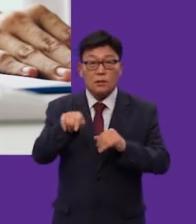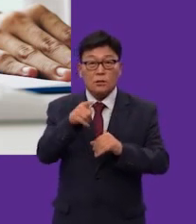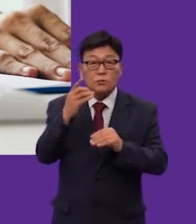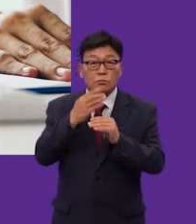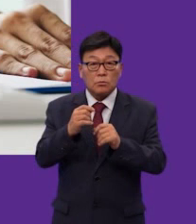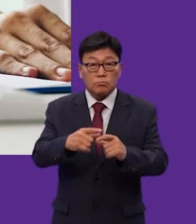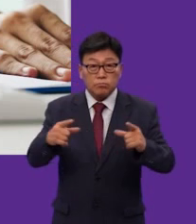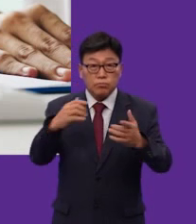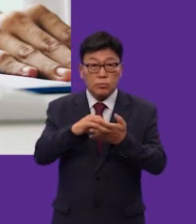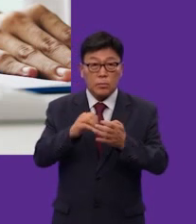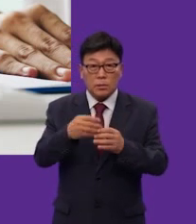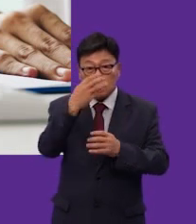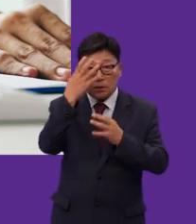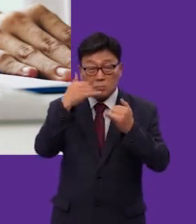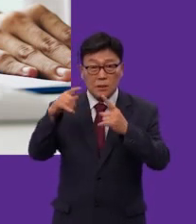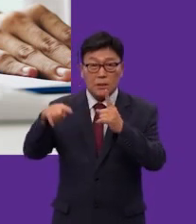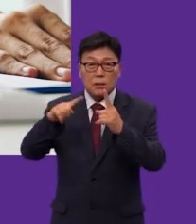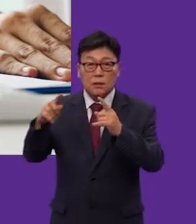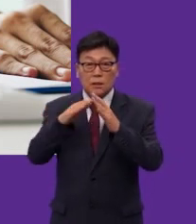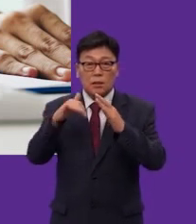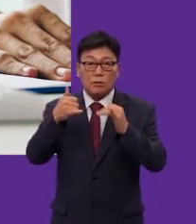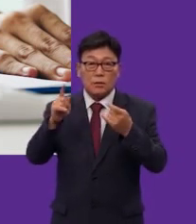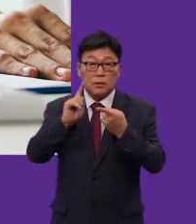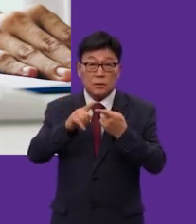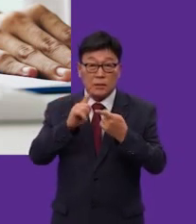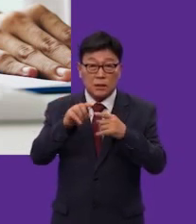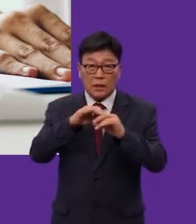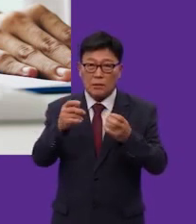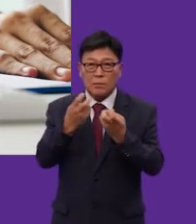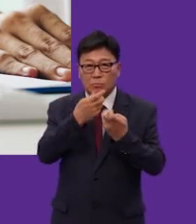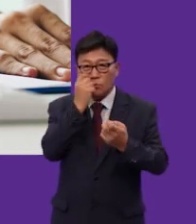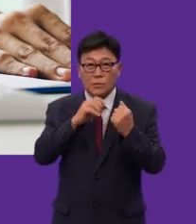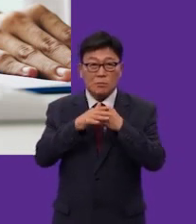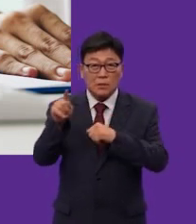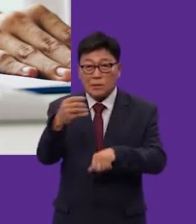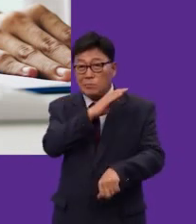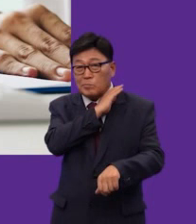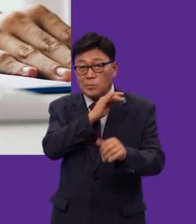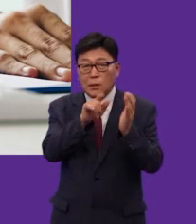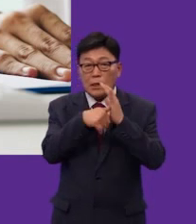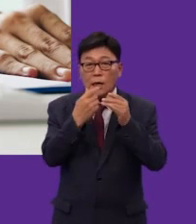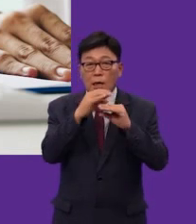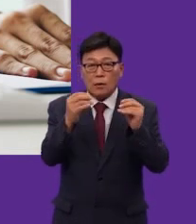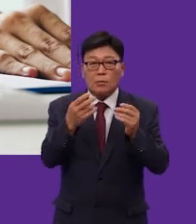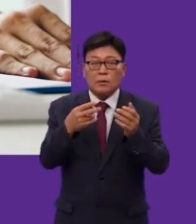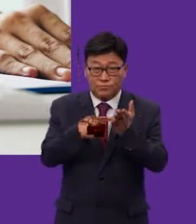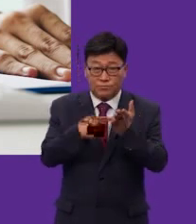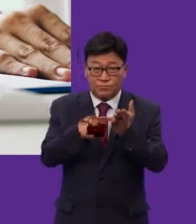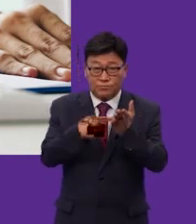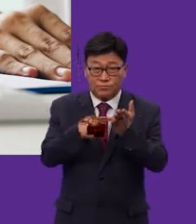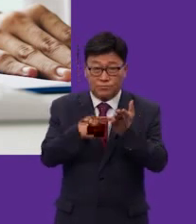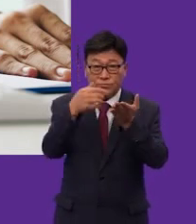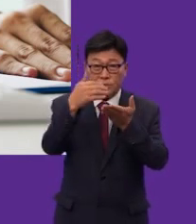다만 늘어나고 있는 청년 1인 가구를 위한 정책이 미흡하기 때문에 이러한 사각지대 해소 문제를 제기해